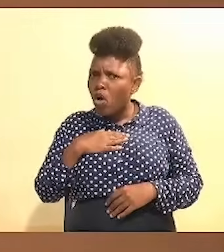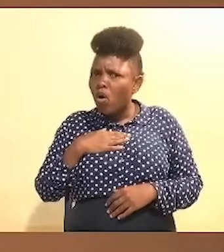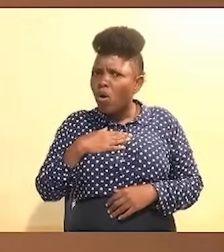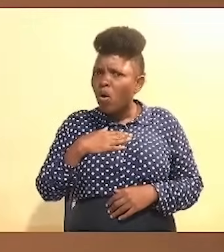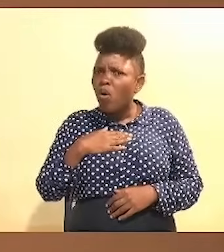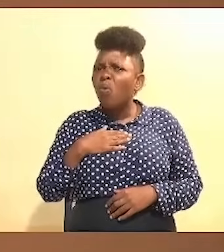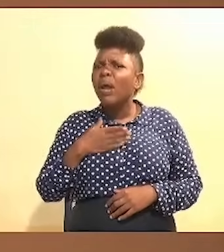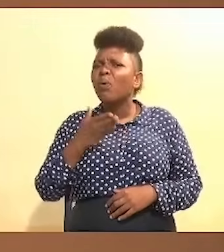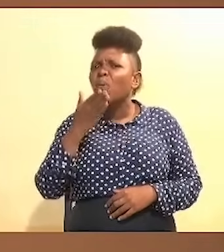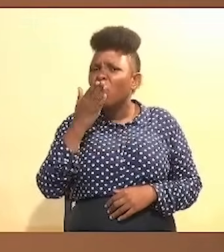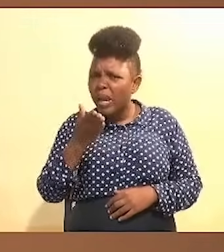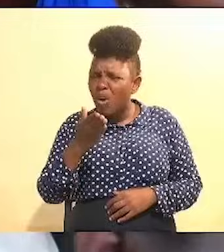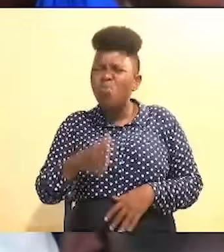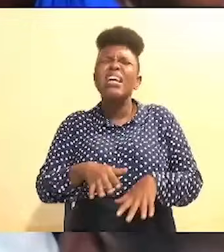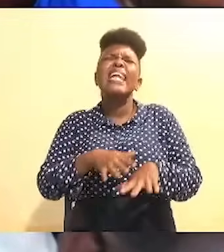unaeleza.